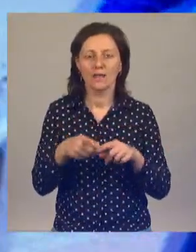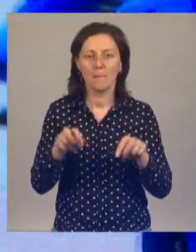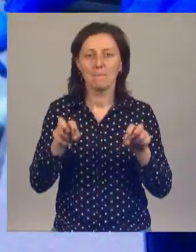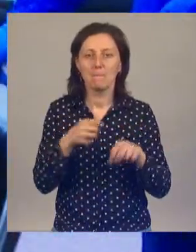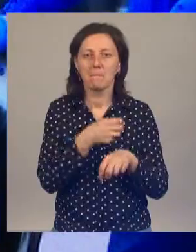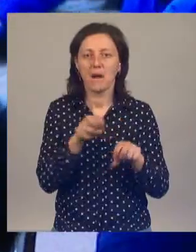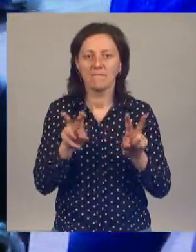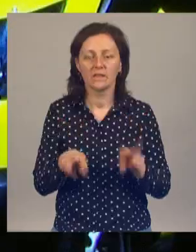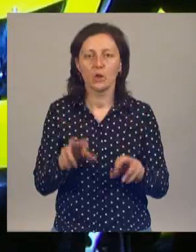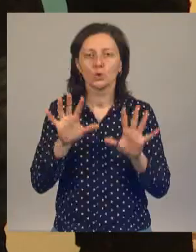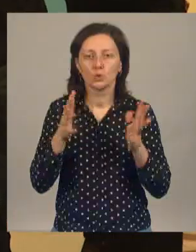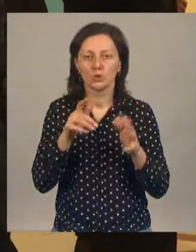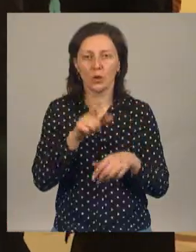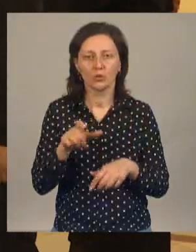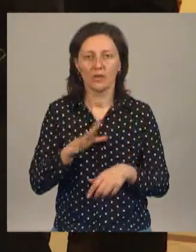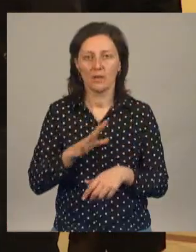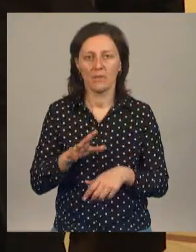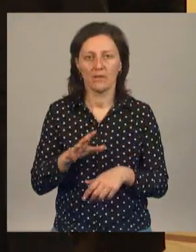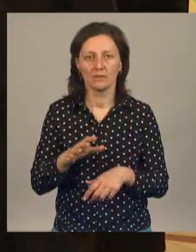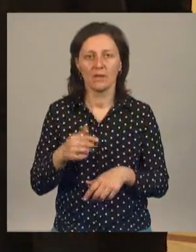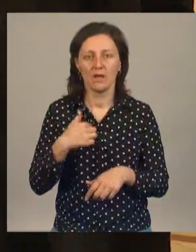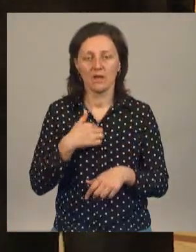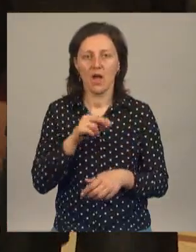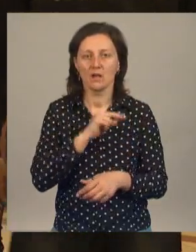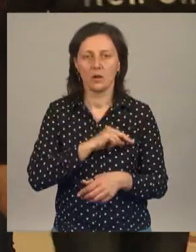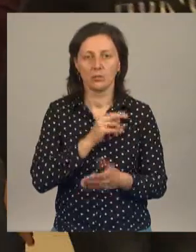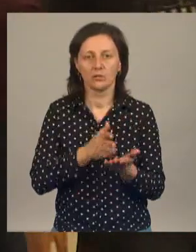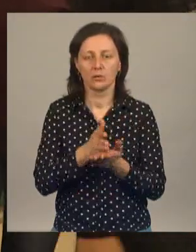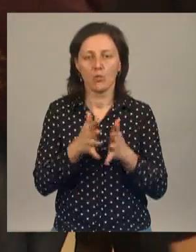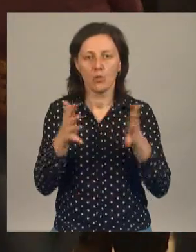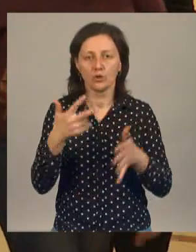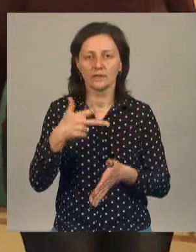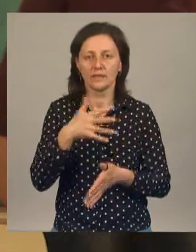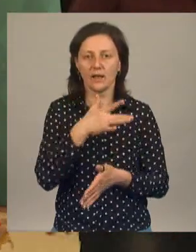случайных людей не бывает. В профессии я больше 30 лет.